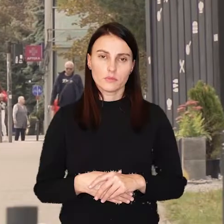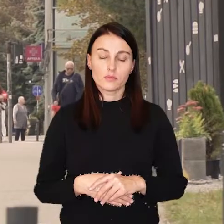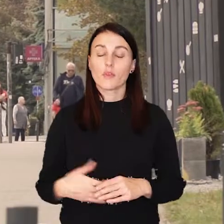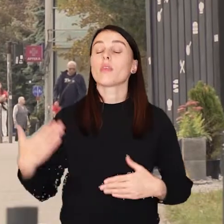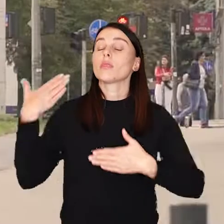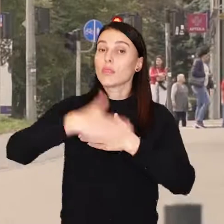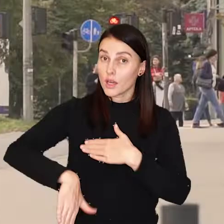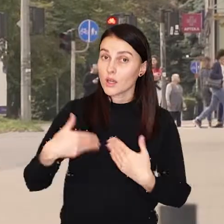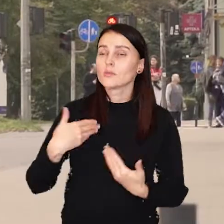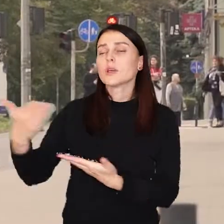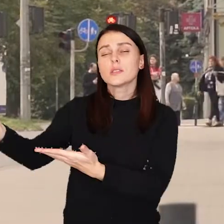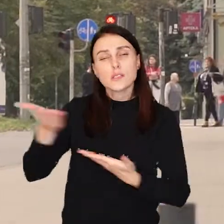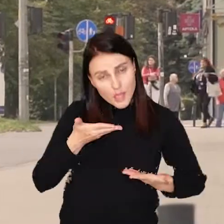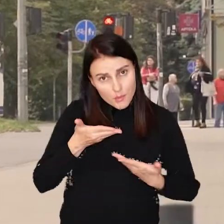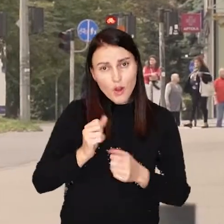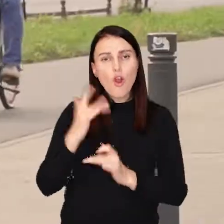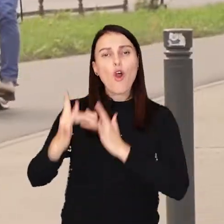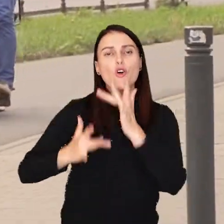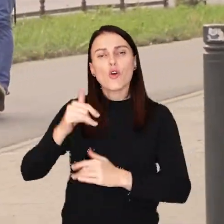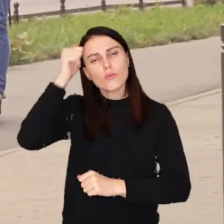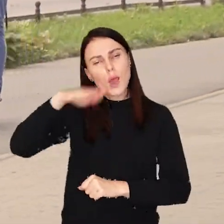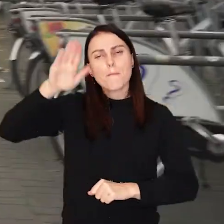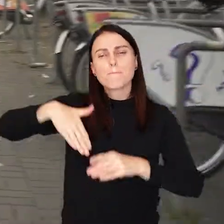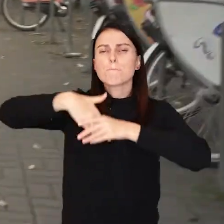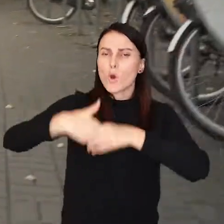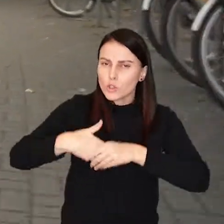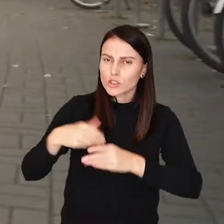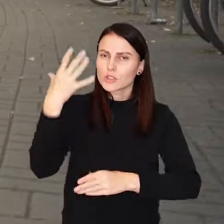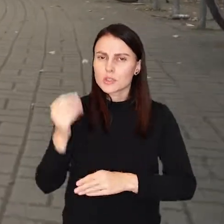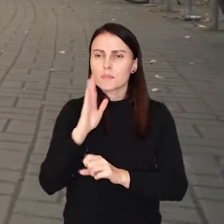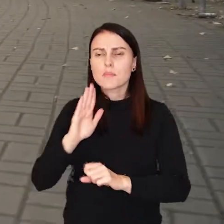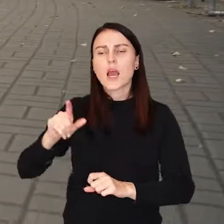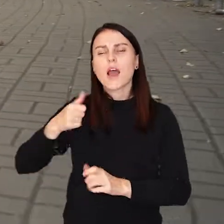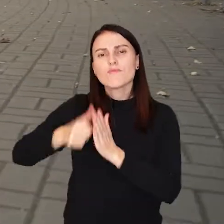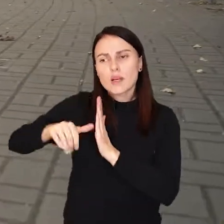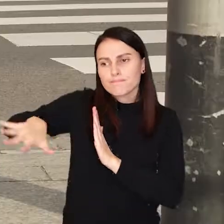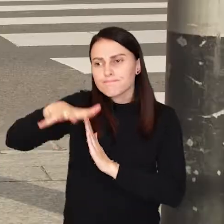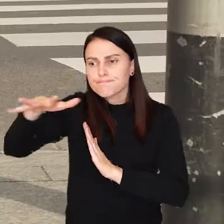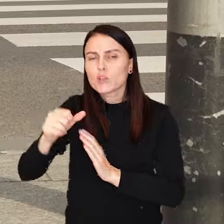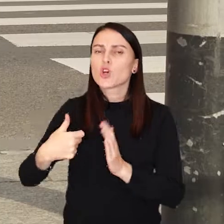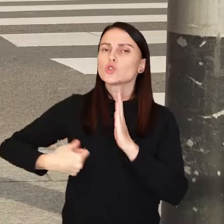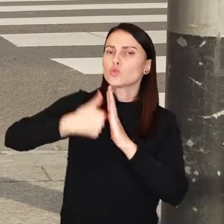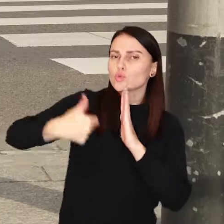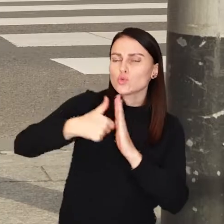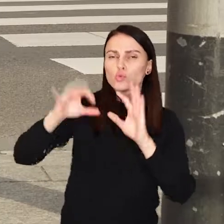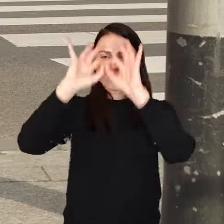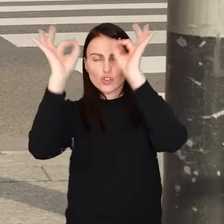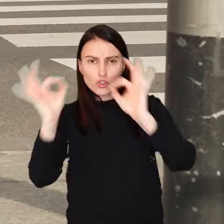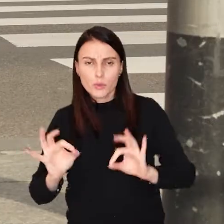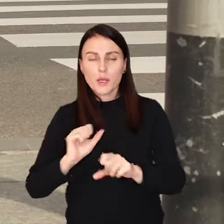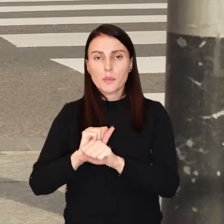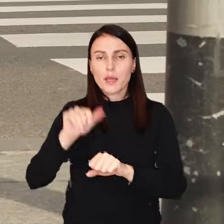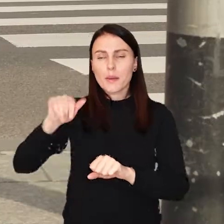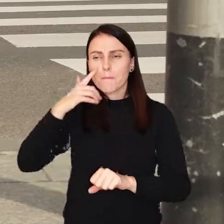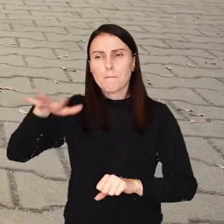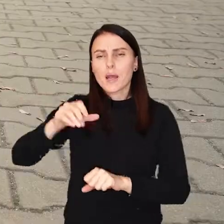A na koniec zaproszenie na rowerowe pożegnanie jesieni szlakiem sztuki i rzemiosła. Na trasie znajdą się m.in.